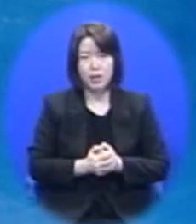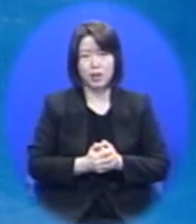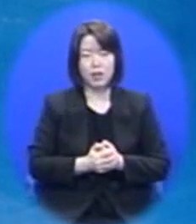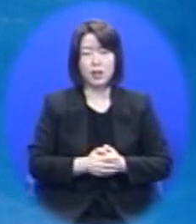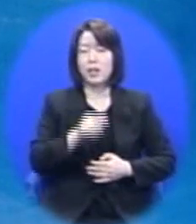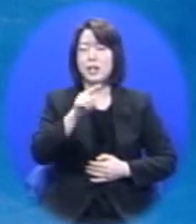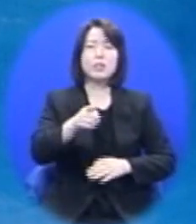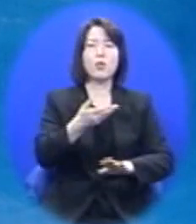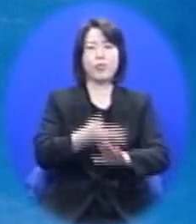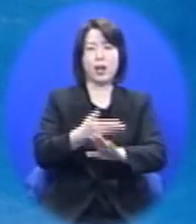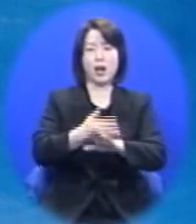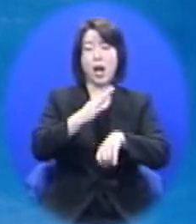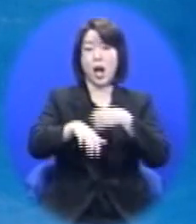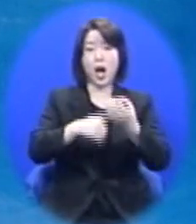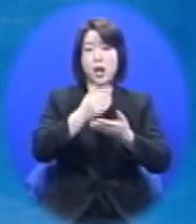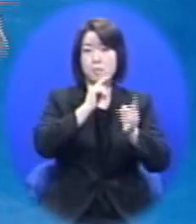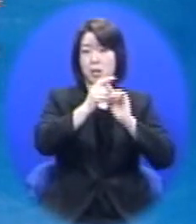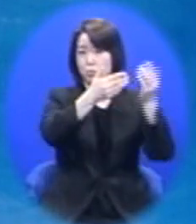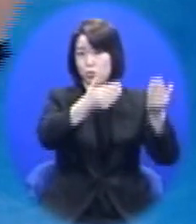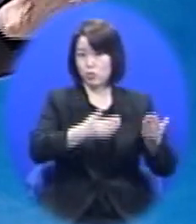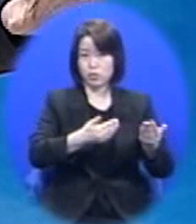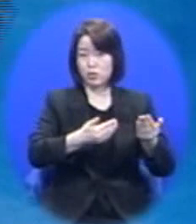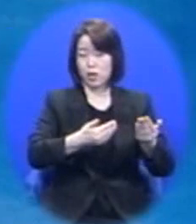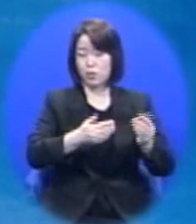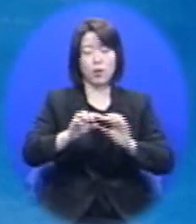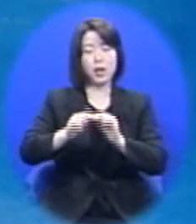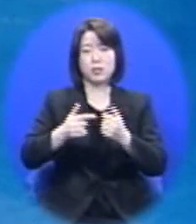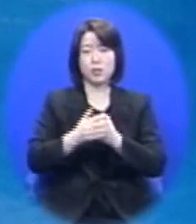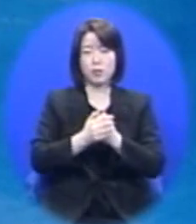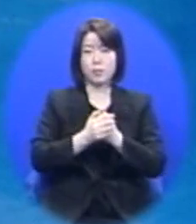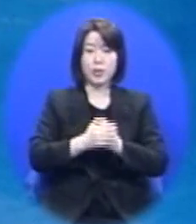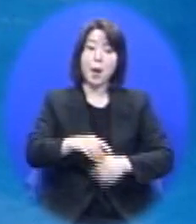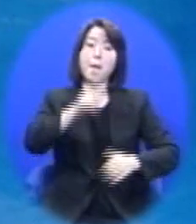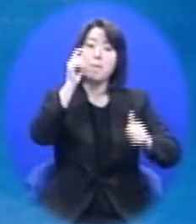달라요. 하나님이 말씀하신 것과 하나님께서 명령하면